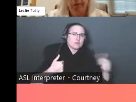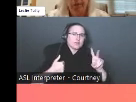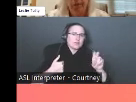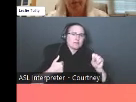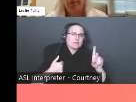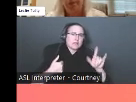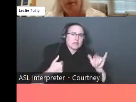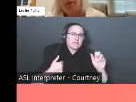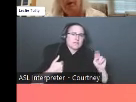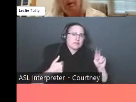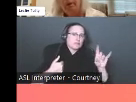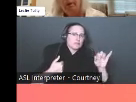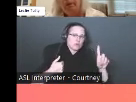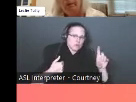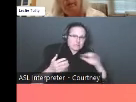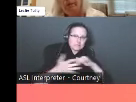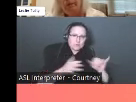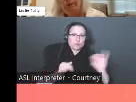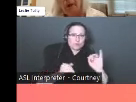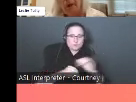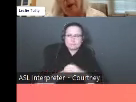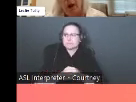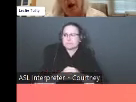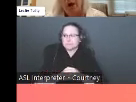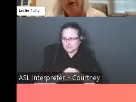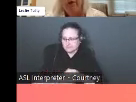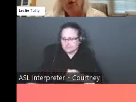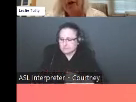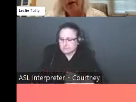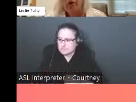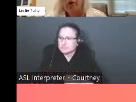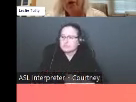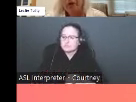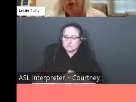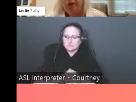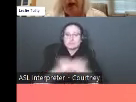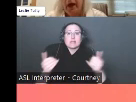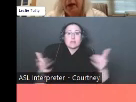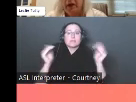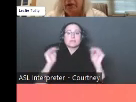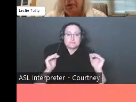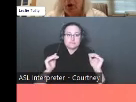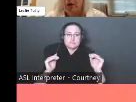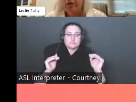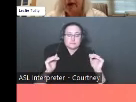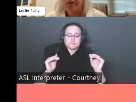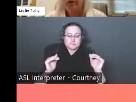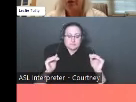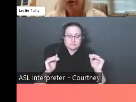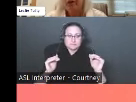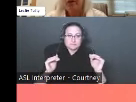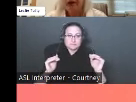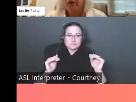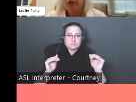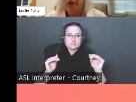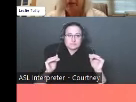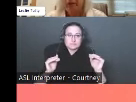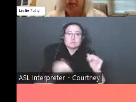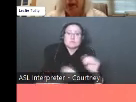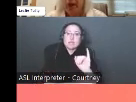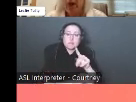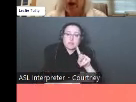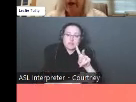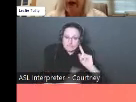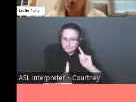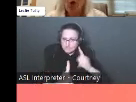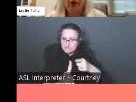les résidentes disent que ces services sont essentiels, le soutien émotionnel et le counseling. Alors,